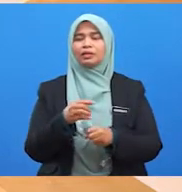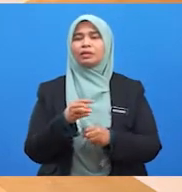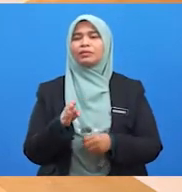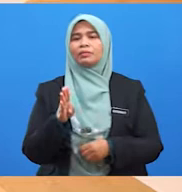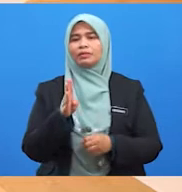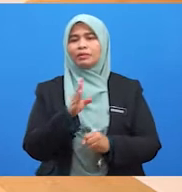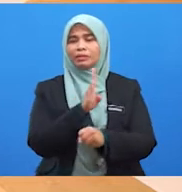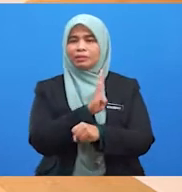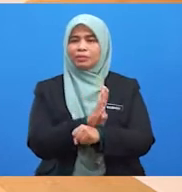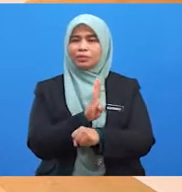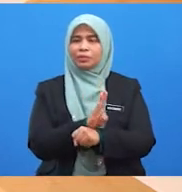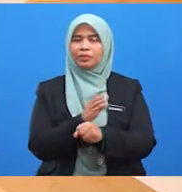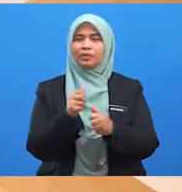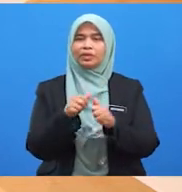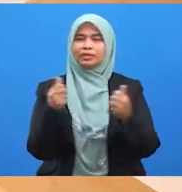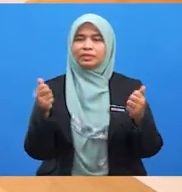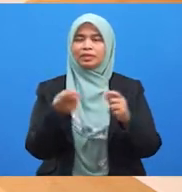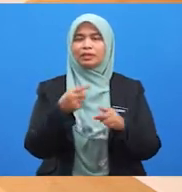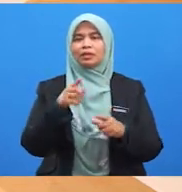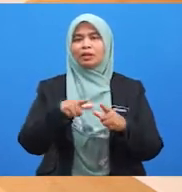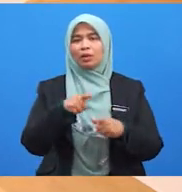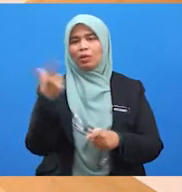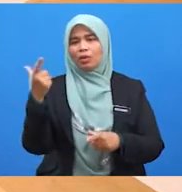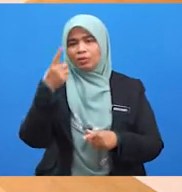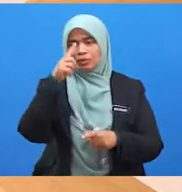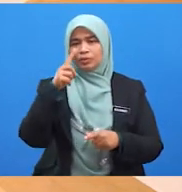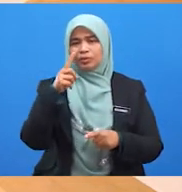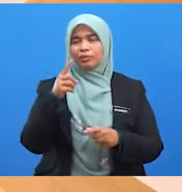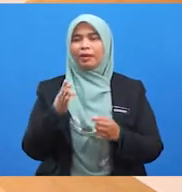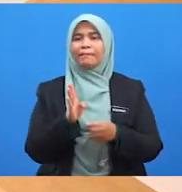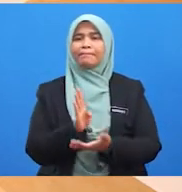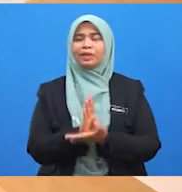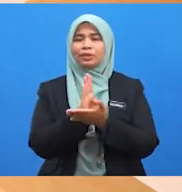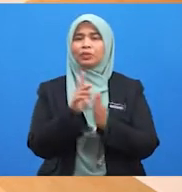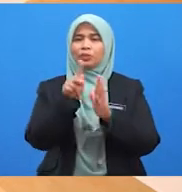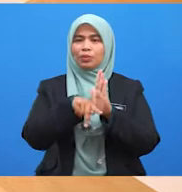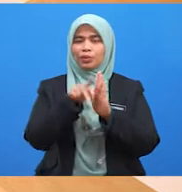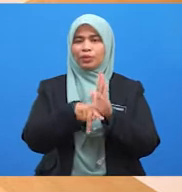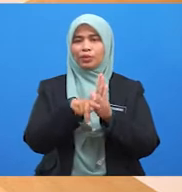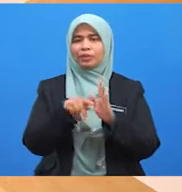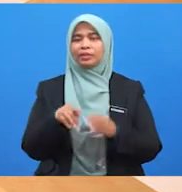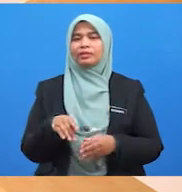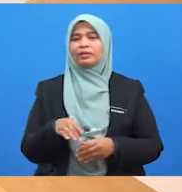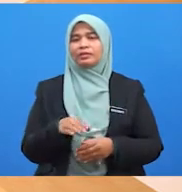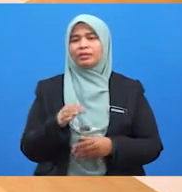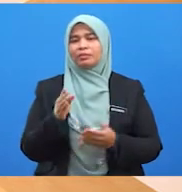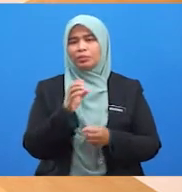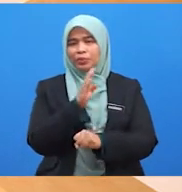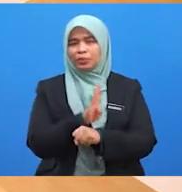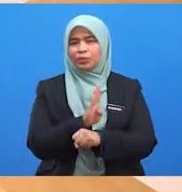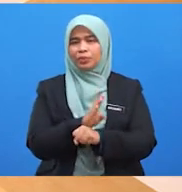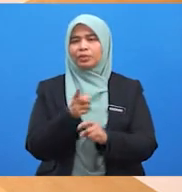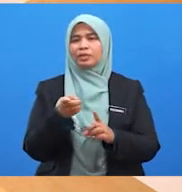Kedatangan buruh asing dari negara luar ini adalah untuk menampung kekurangan buruh dalam pelbagai